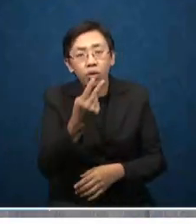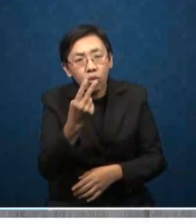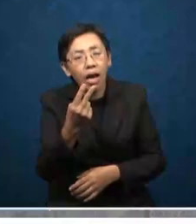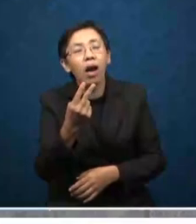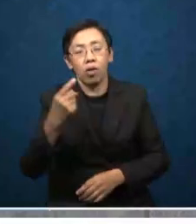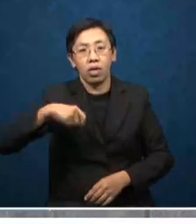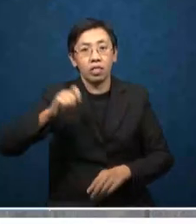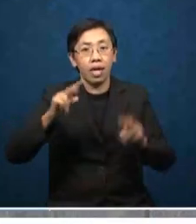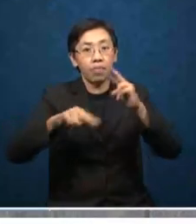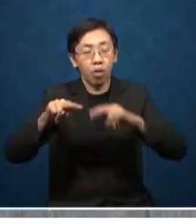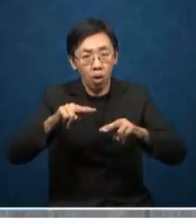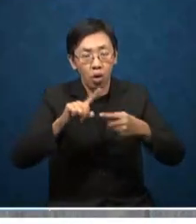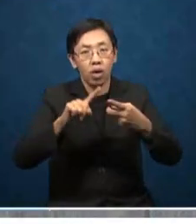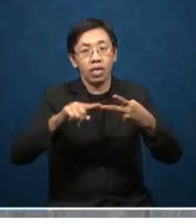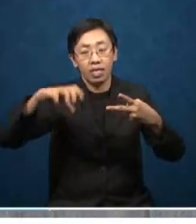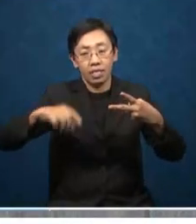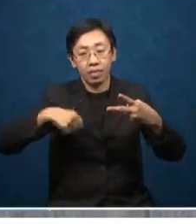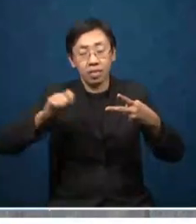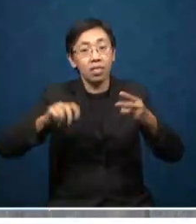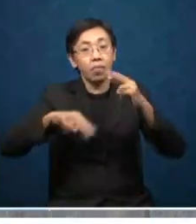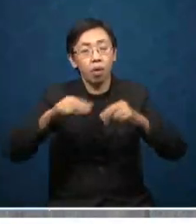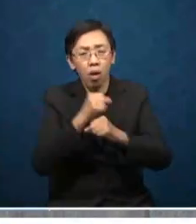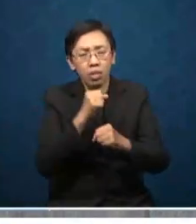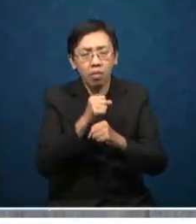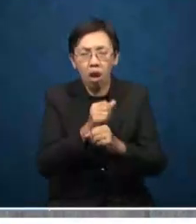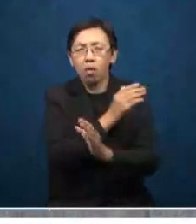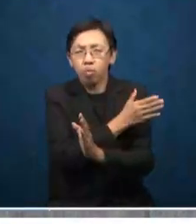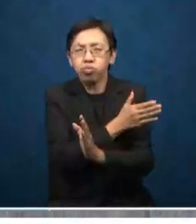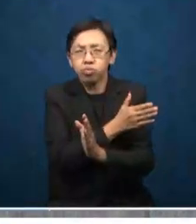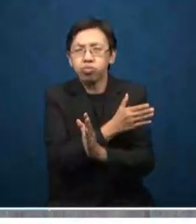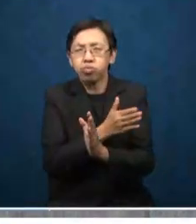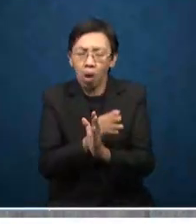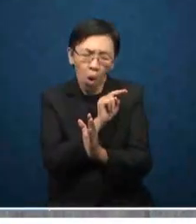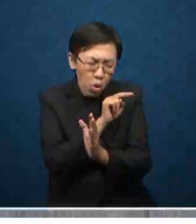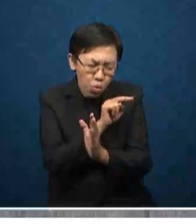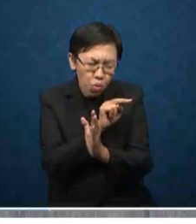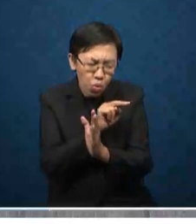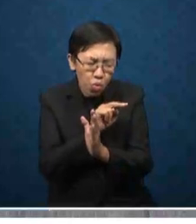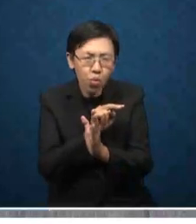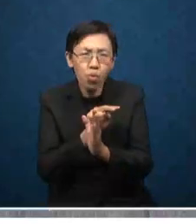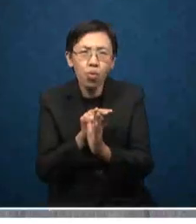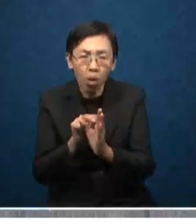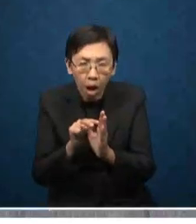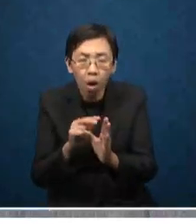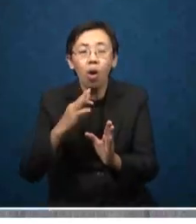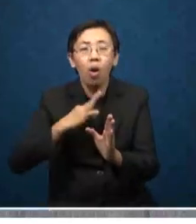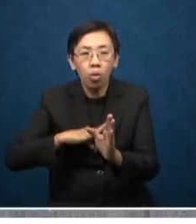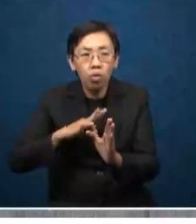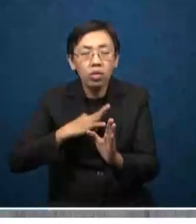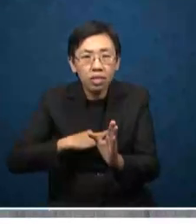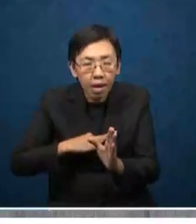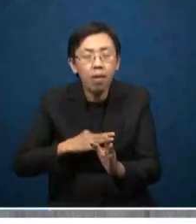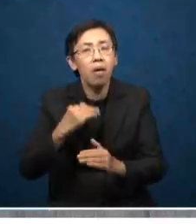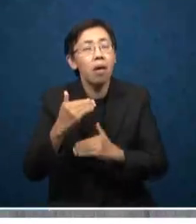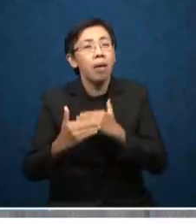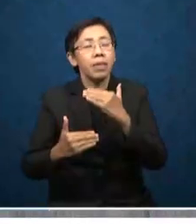ของศาลปกครองและสำนักงานศาลปกครองมาโดยตลอดเราก็จะเห็นว่ามันมีพัฒนาการเกี่ยว